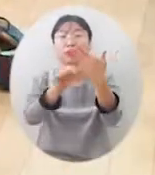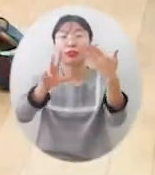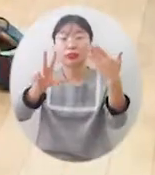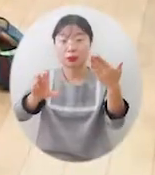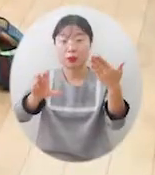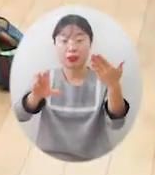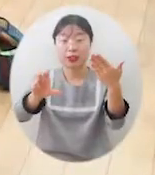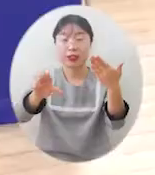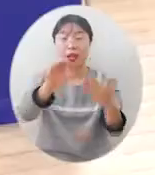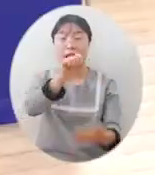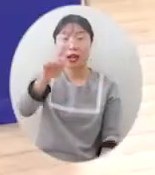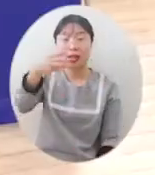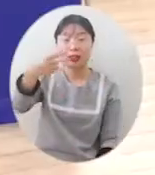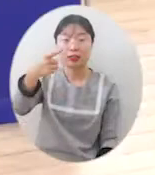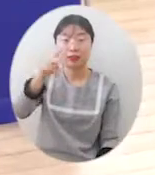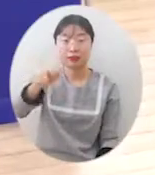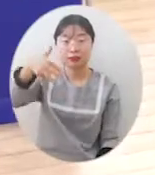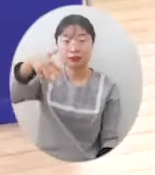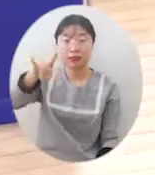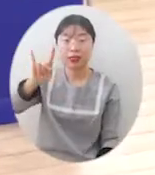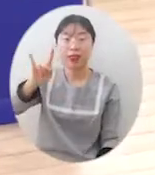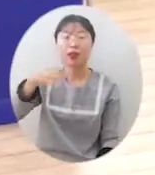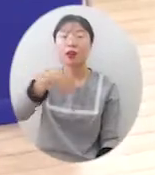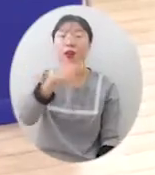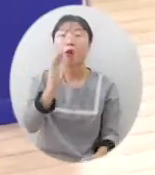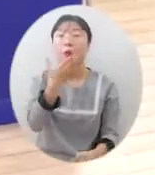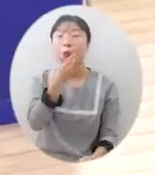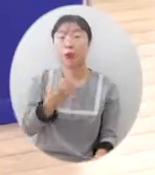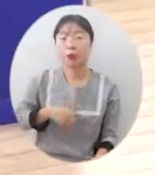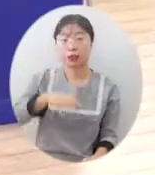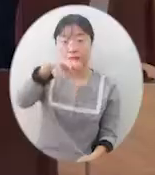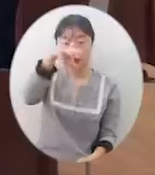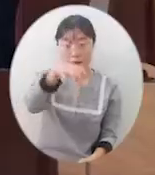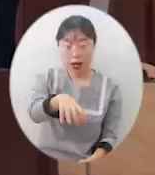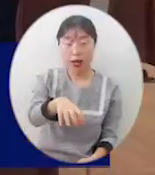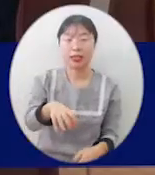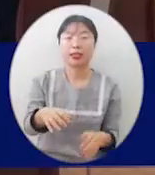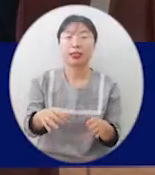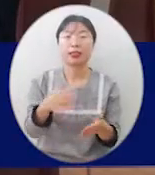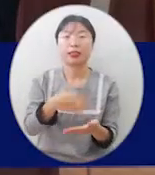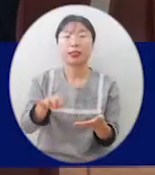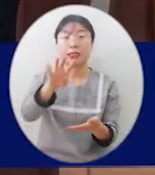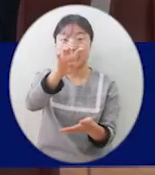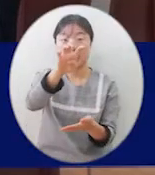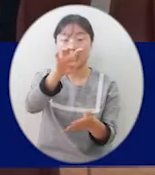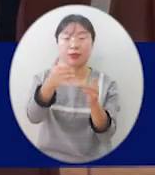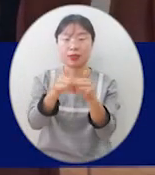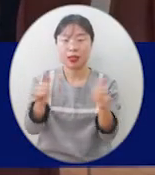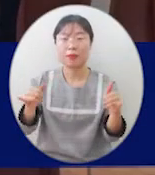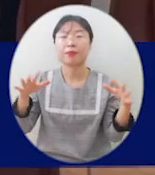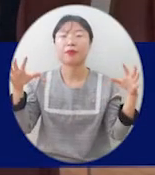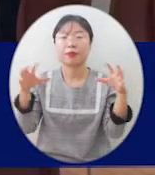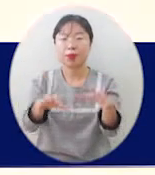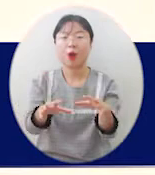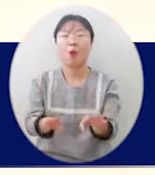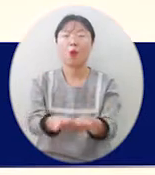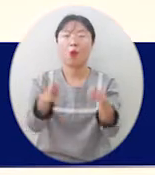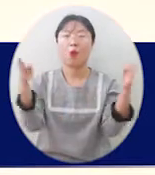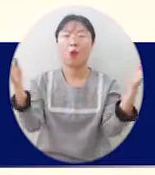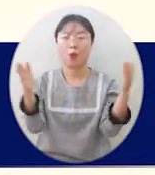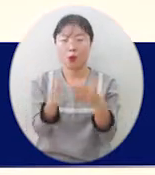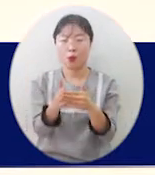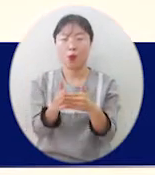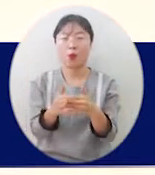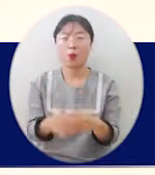아름채 노인복지관에서 표창 수상자 및 관계자 등 40여 명이 참석한 가운데 노인의 날 기념식을 갖고